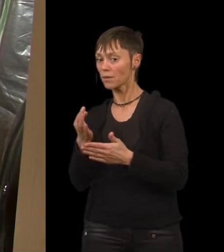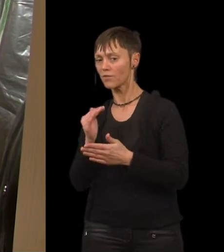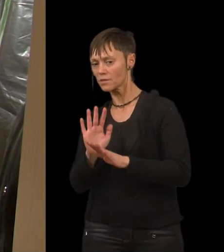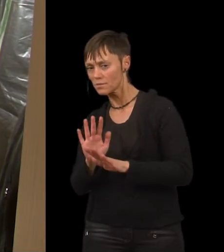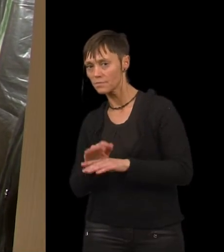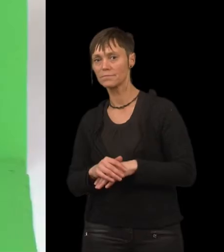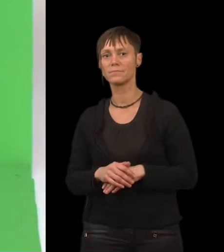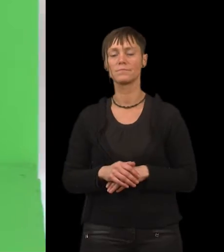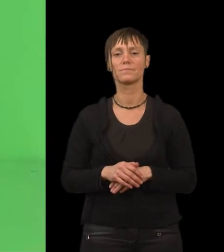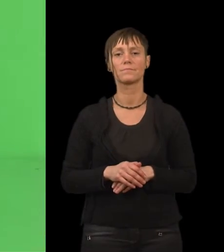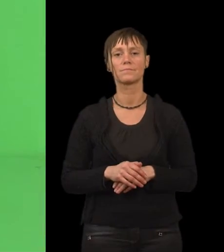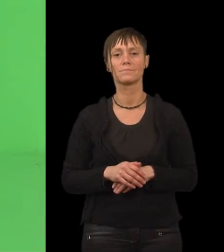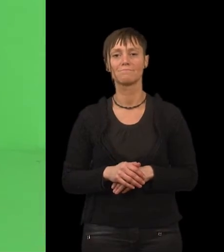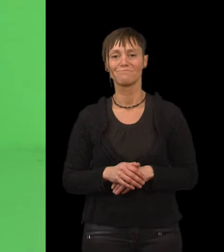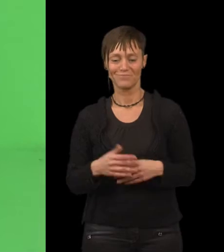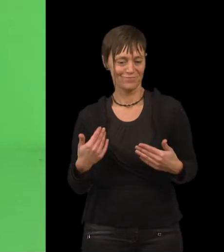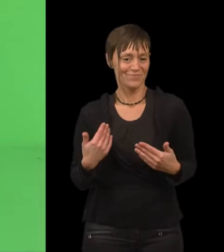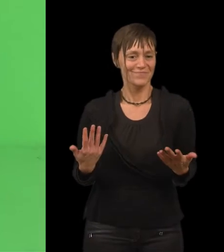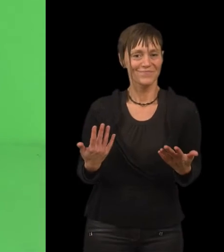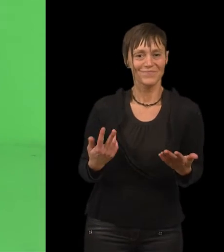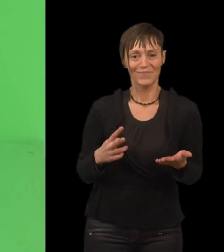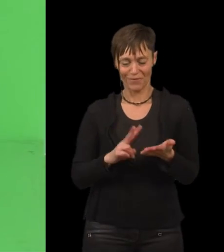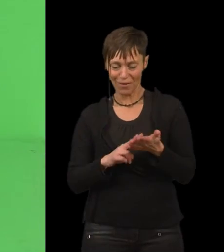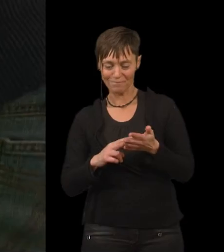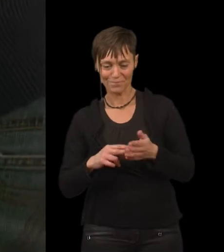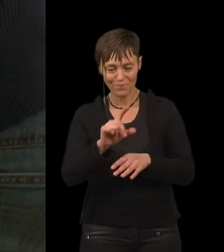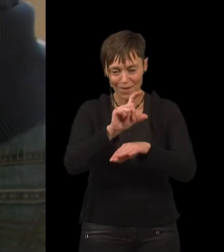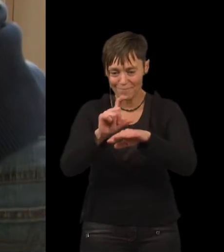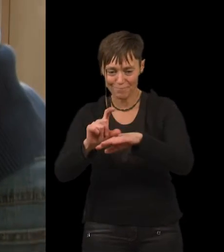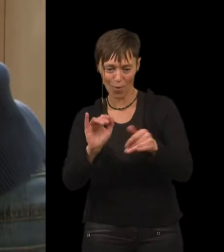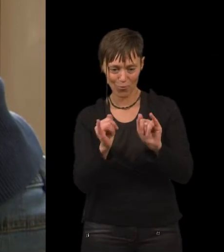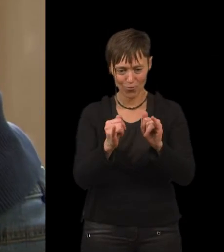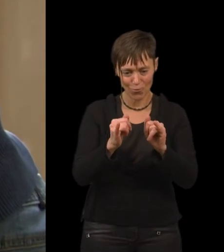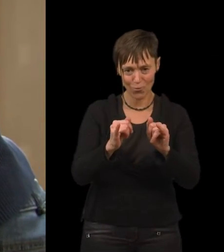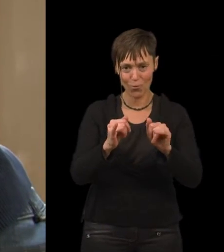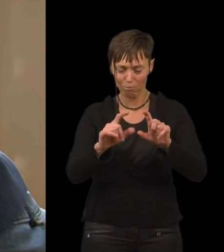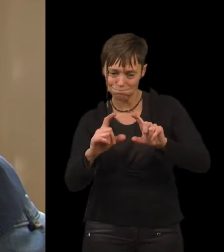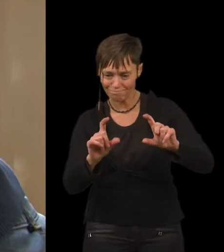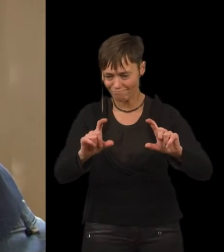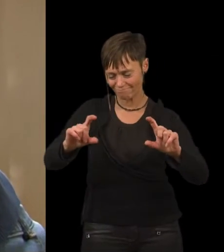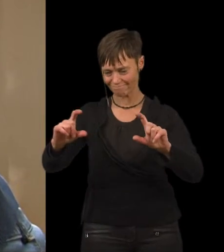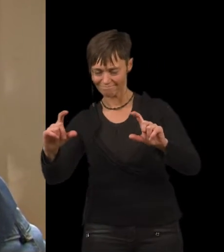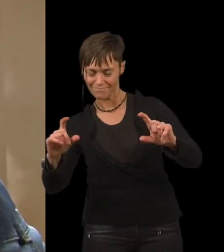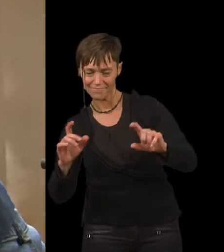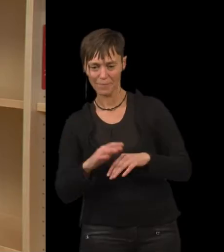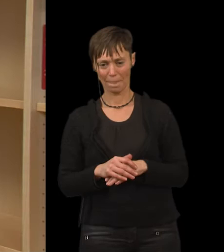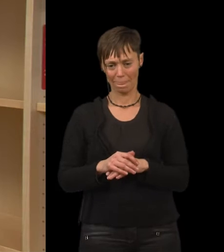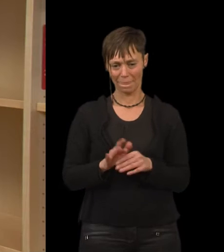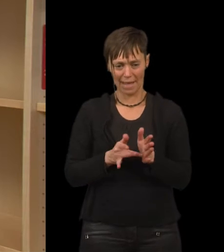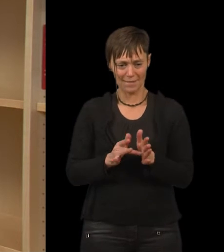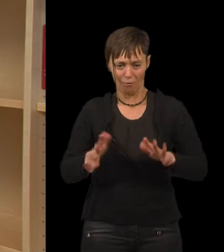faut imaginer, c'est qu'on... On a commencé à jouer avec les figurines, avec les petits objets, à représenter les